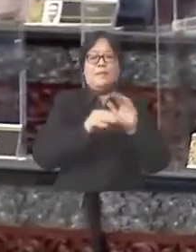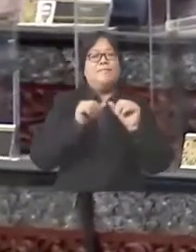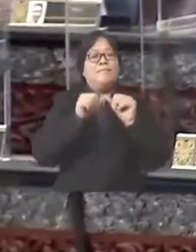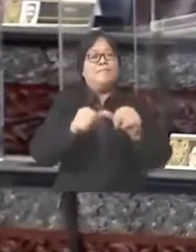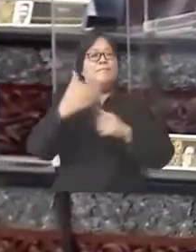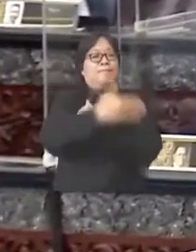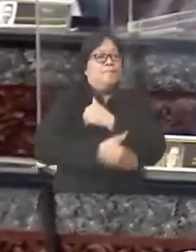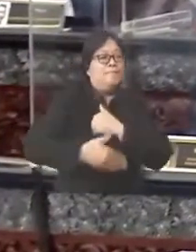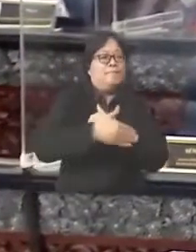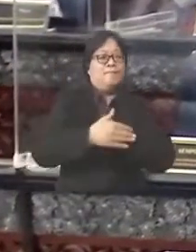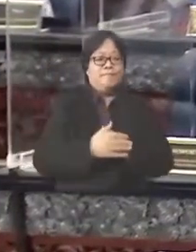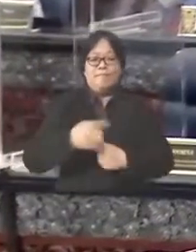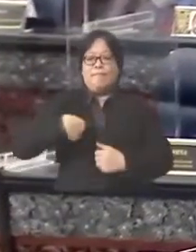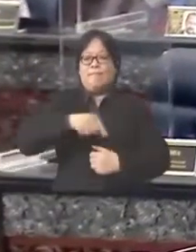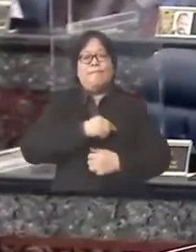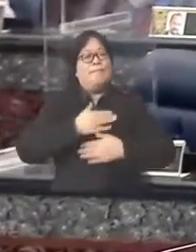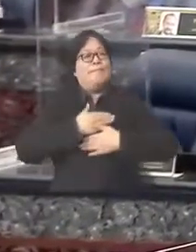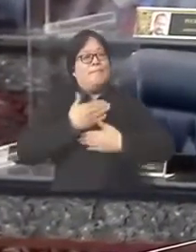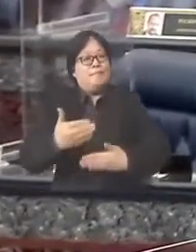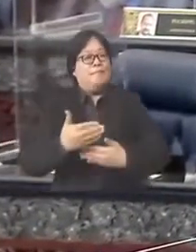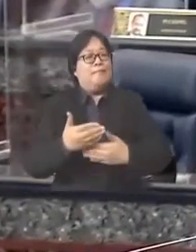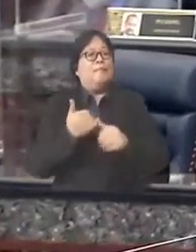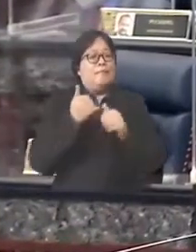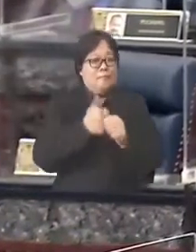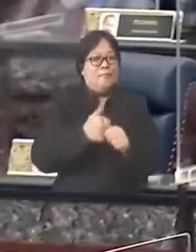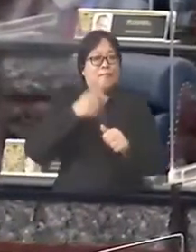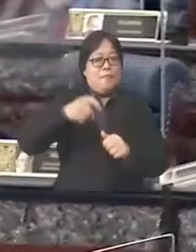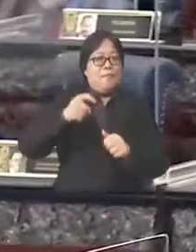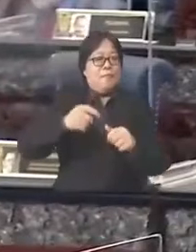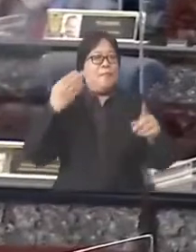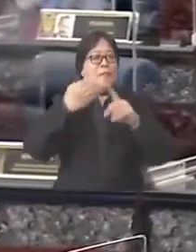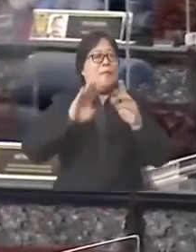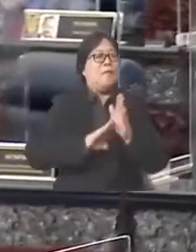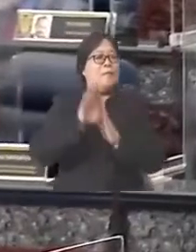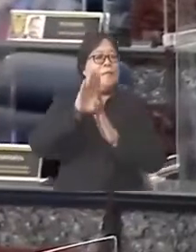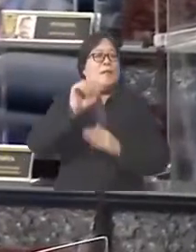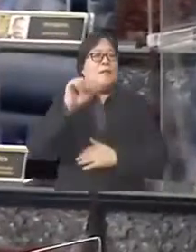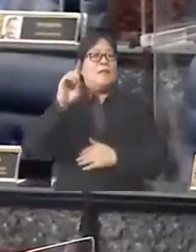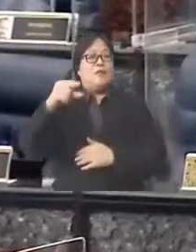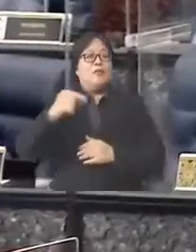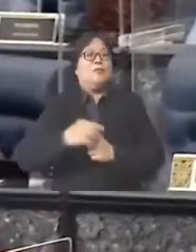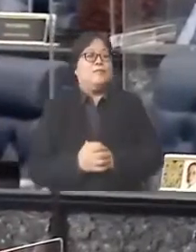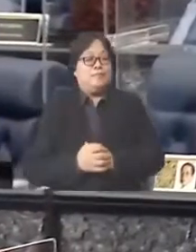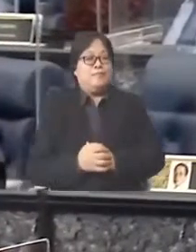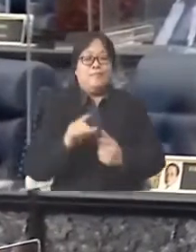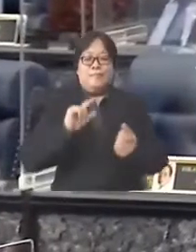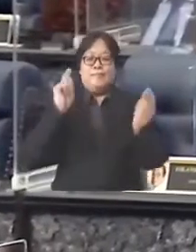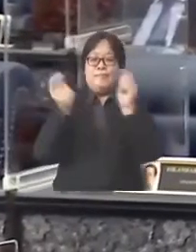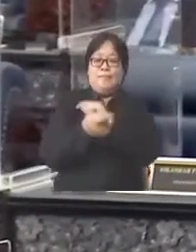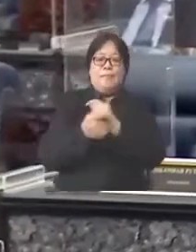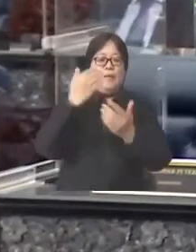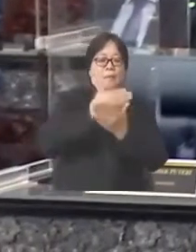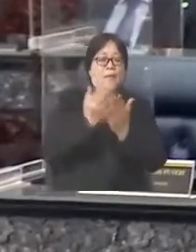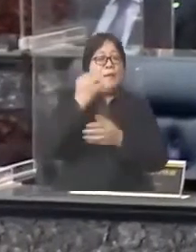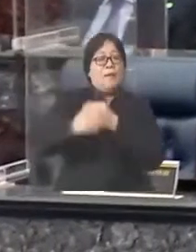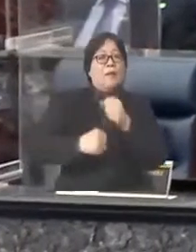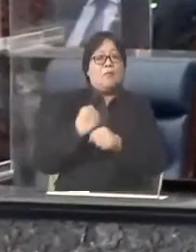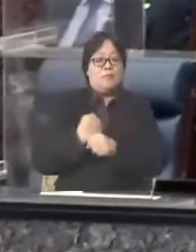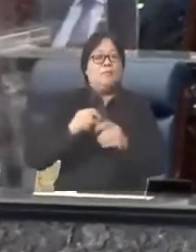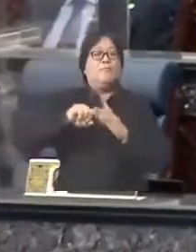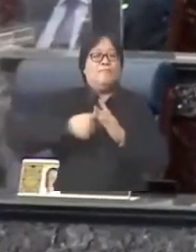kelestarian negara kita komite untuk memenuhi matlamat pembangunan mampan atau SPG dan penggubalan budget tahunan